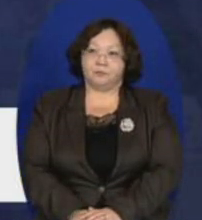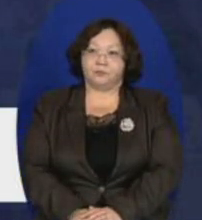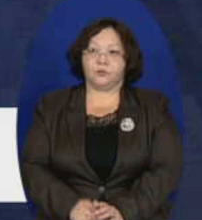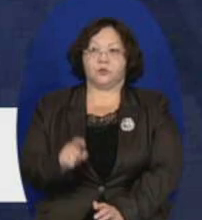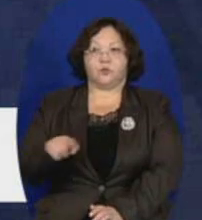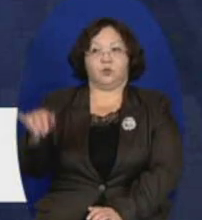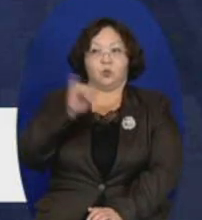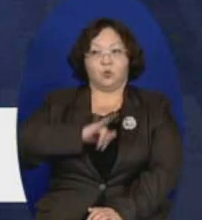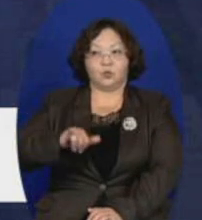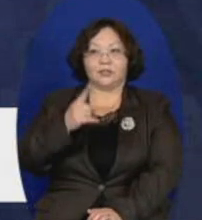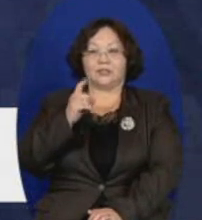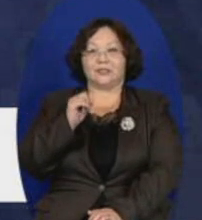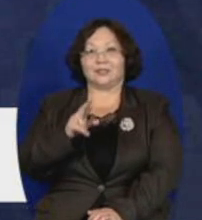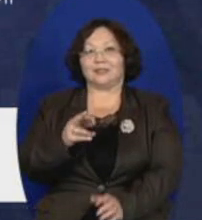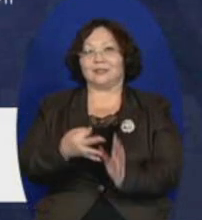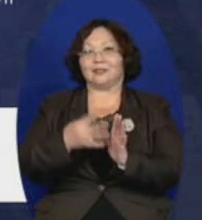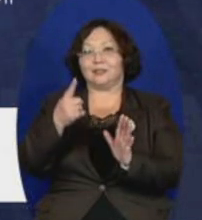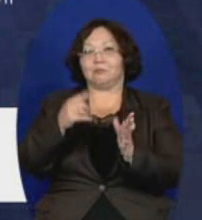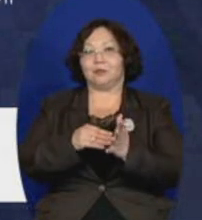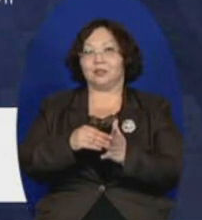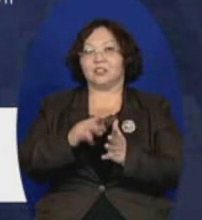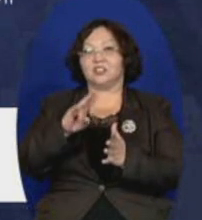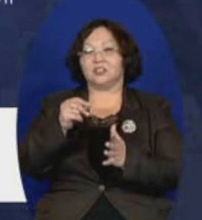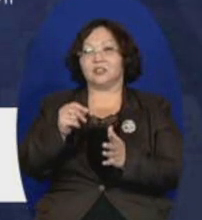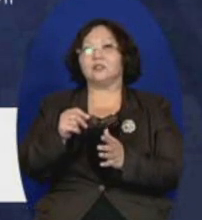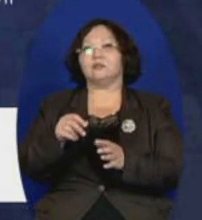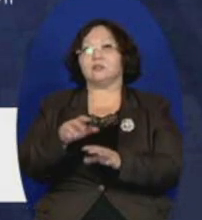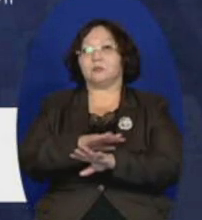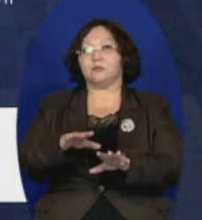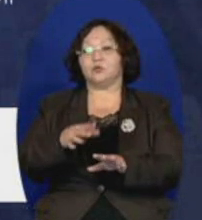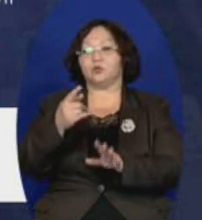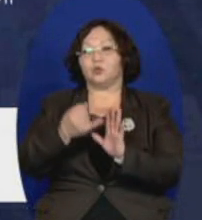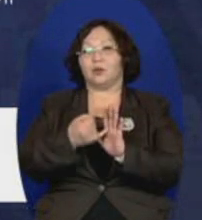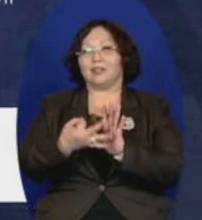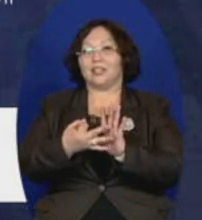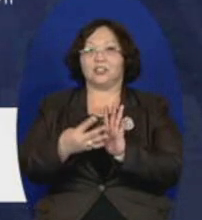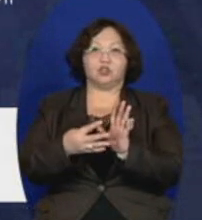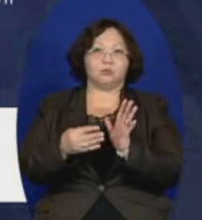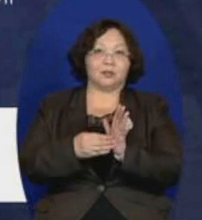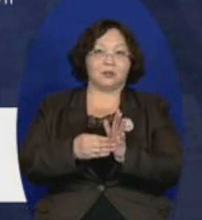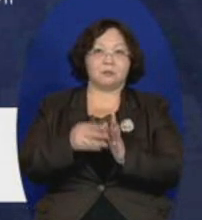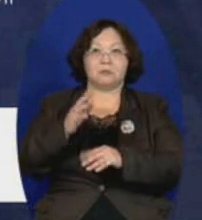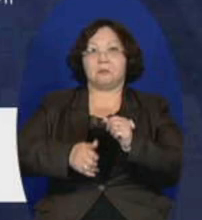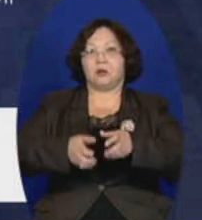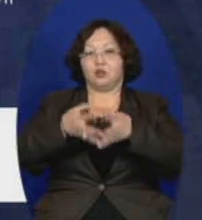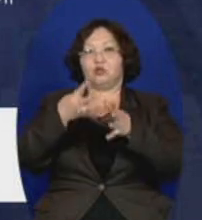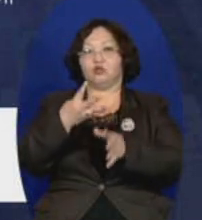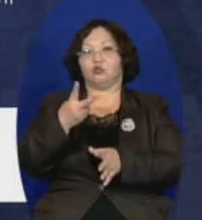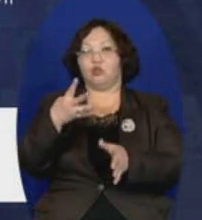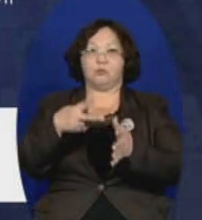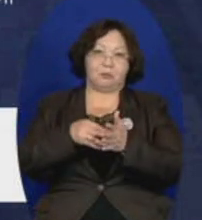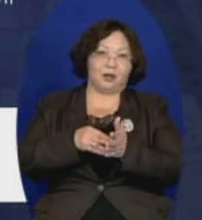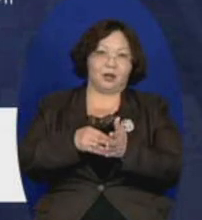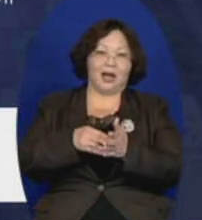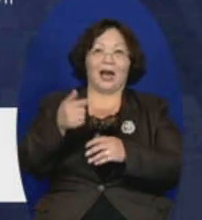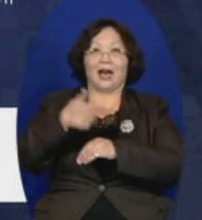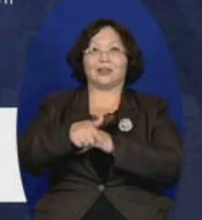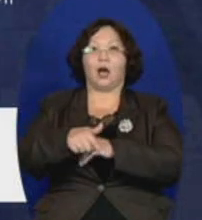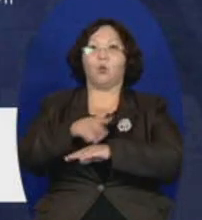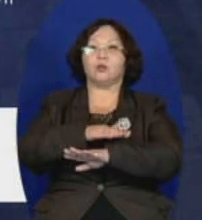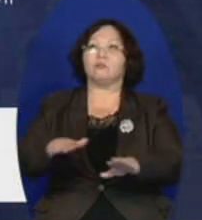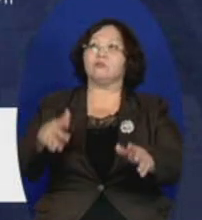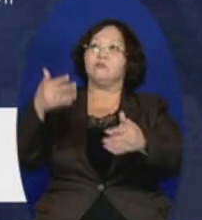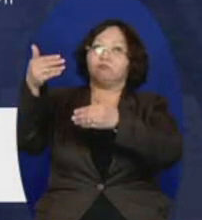Одоогоор улсын хэмжээнд 1,81,000 гаруй нэгж талбар, 689,000 гаруй барилга байгууламж, 42,000 гаруй гудамжны